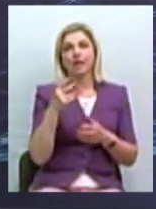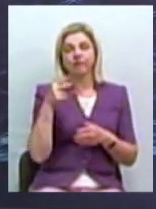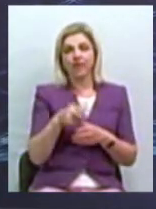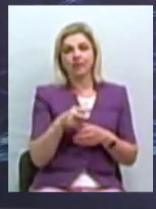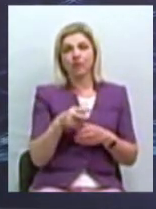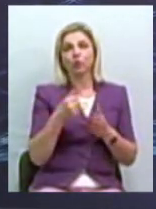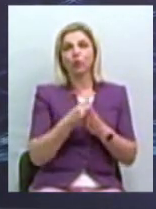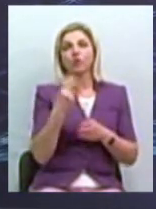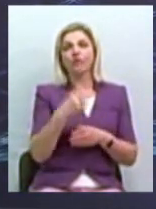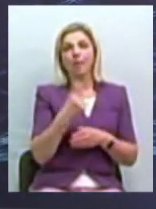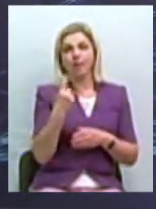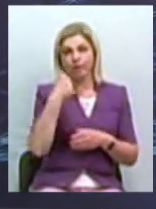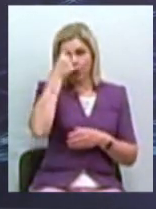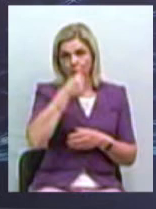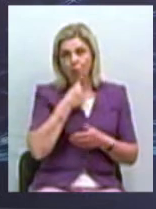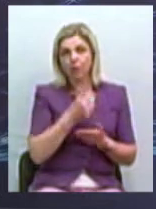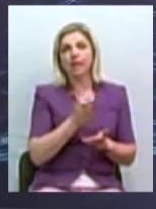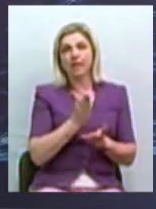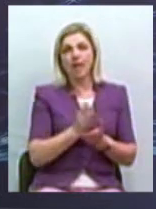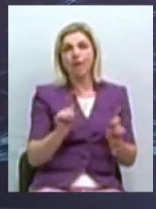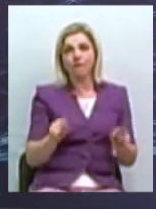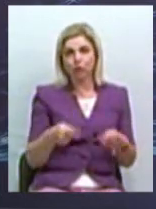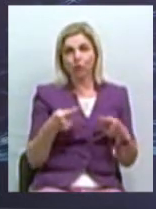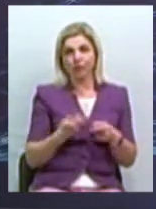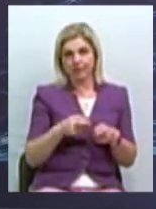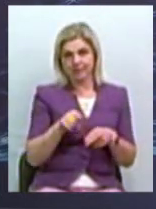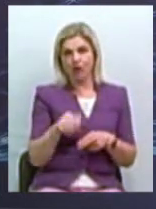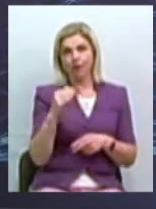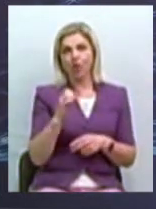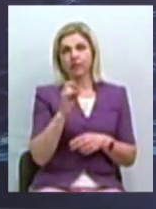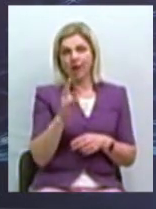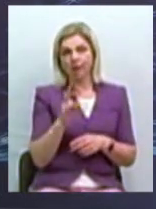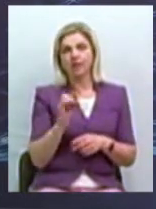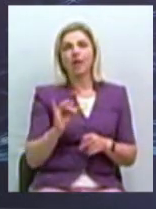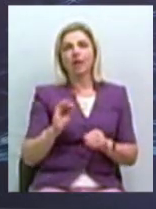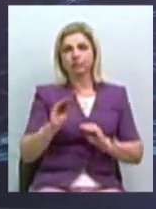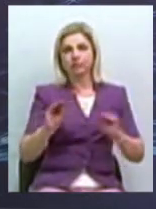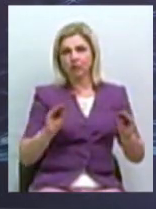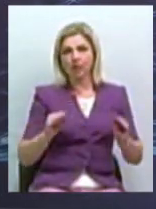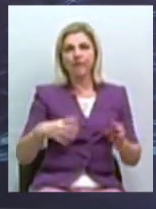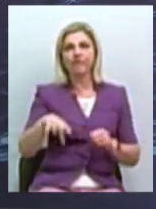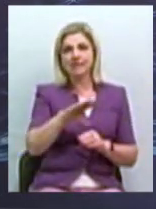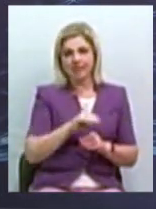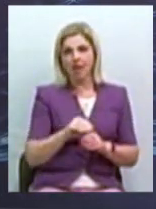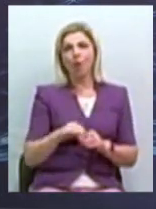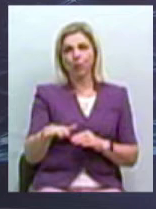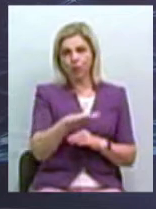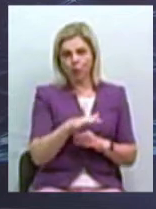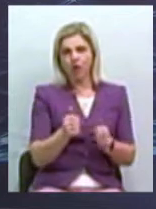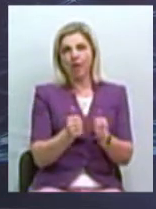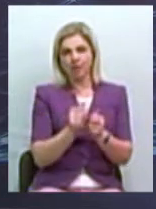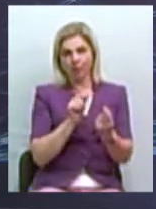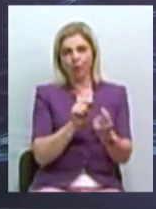до 21-го року є відновлення цього фонтану і облаштування всієї тої площі напроти першої гімназії. Тому я буду